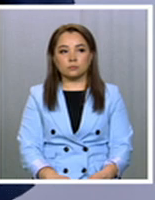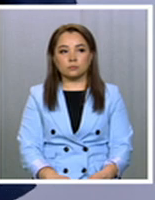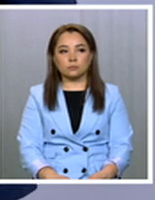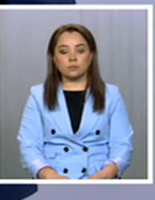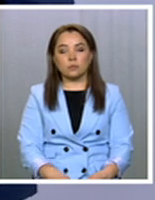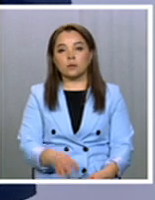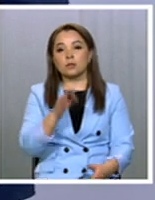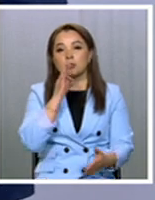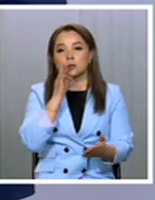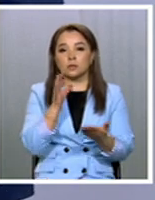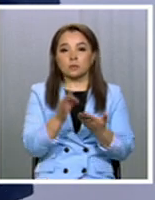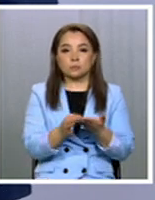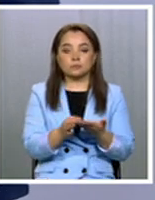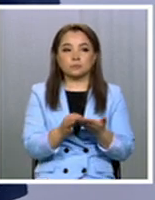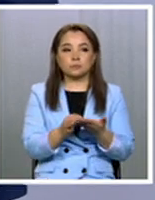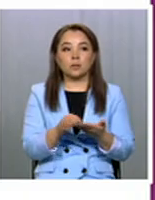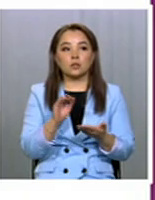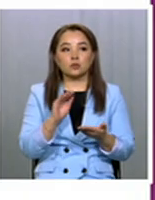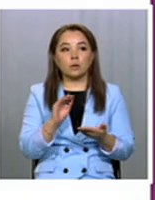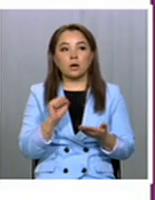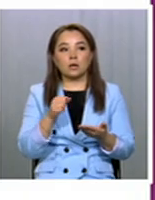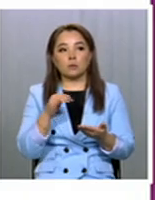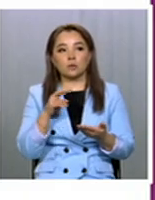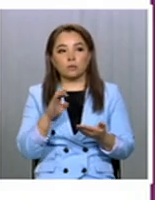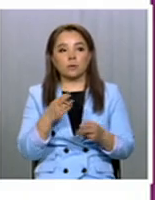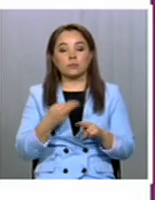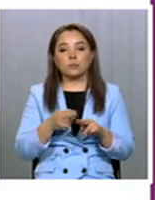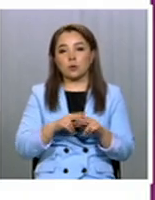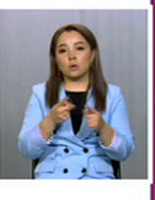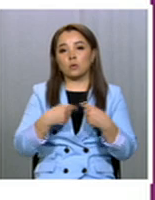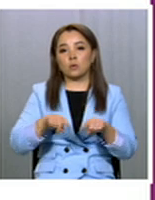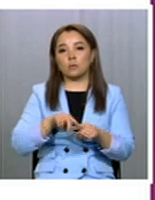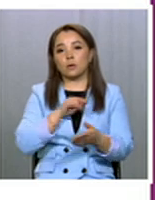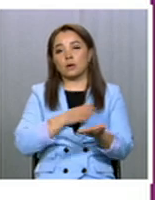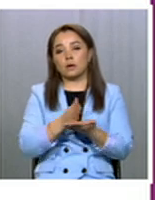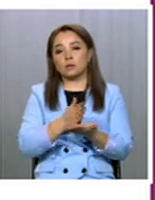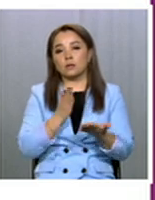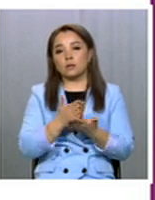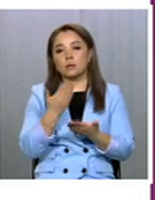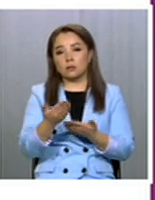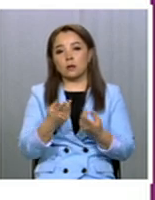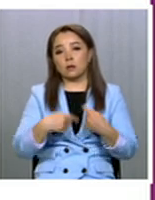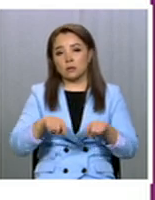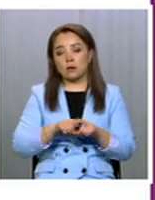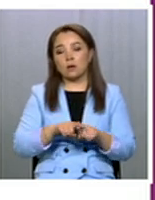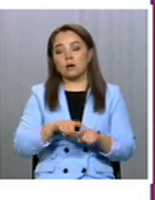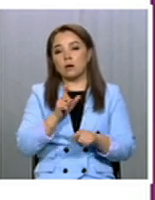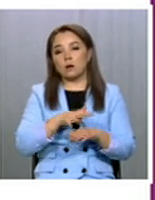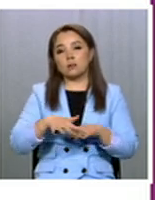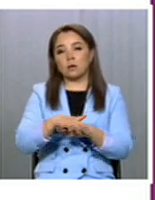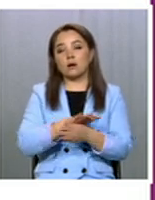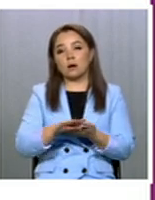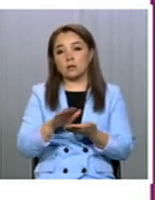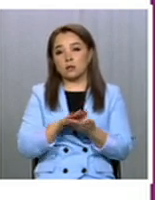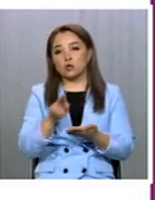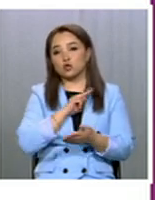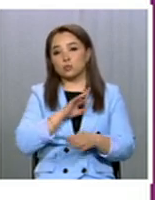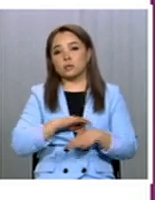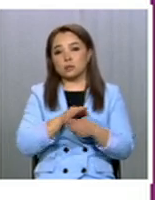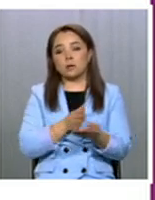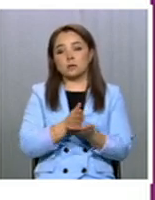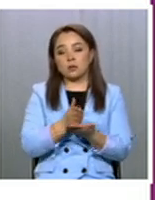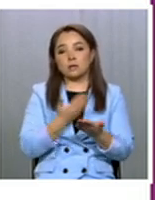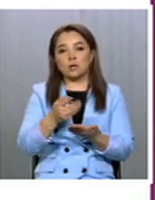Жауабы. Жүсіпбек Аймауытов қоғам қайраткері ретінде халық ағарту жүйесінде қызмет істей жүріп,